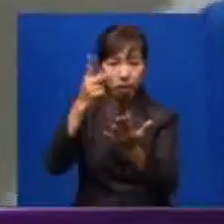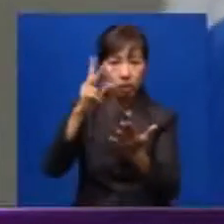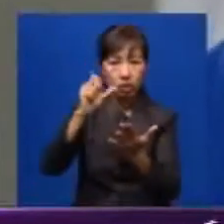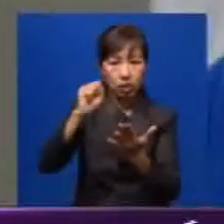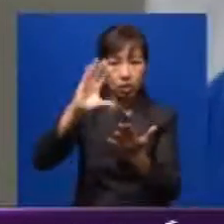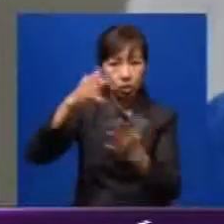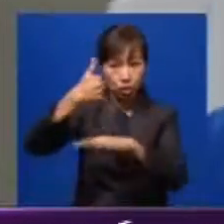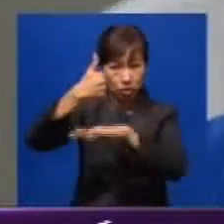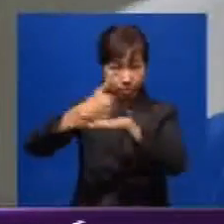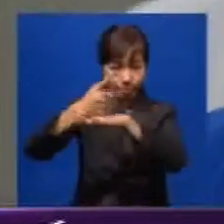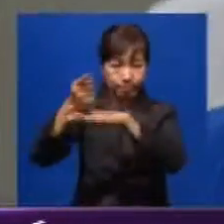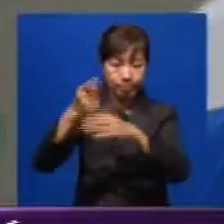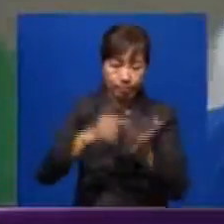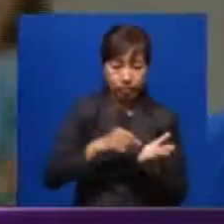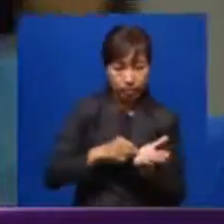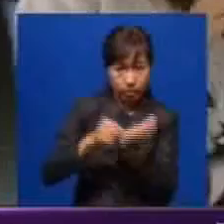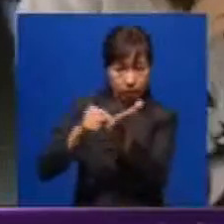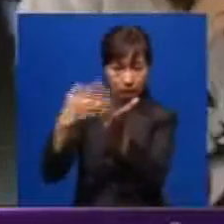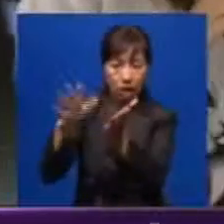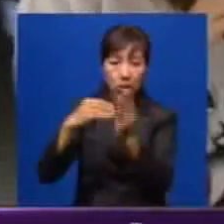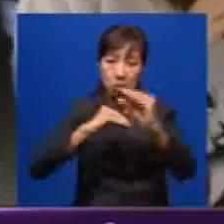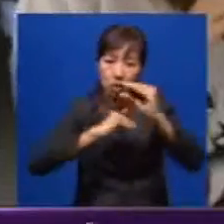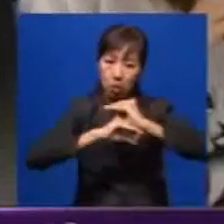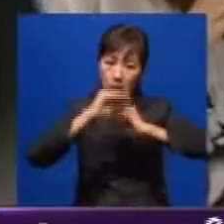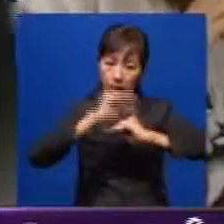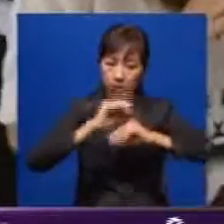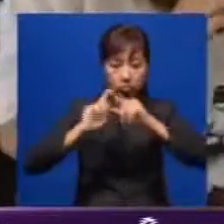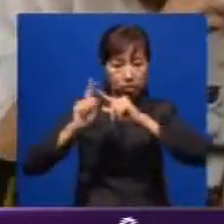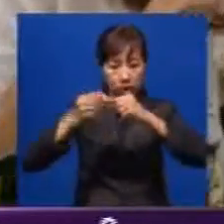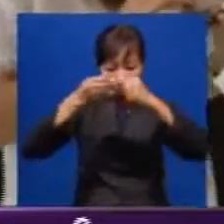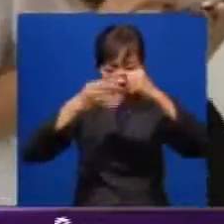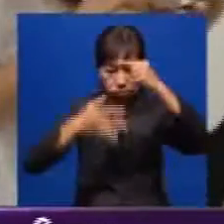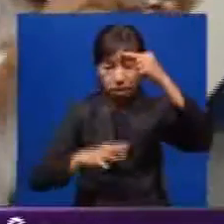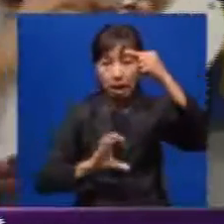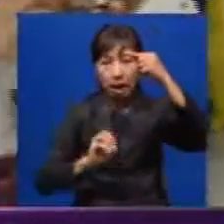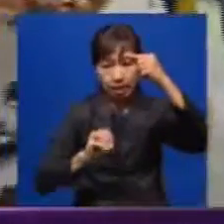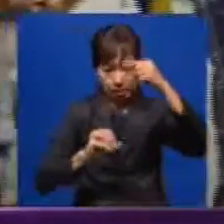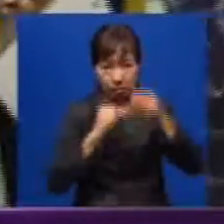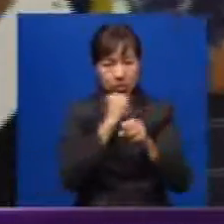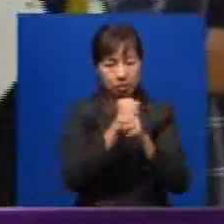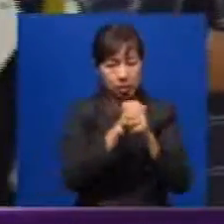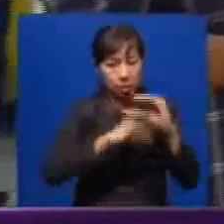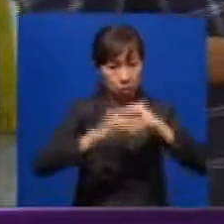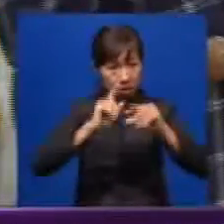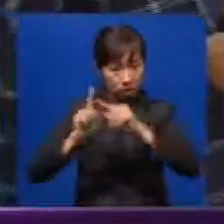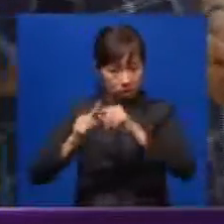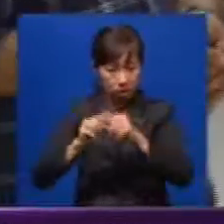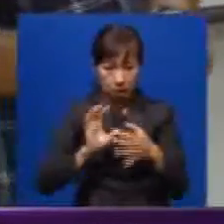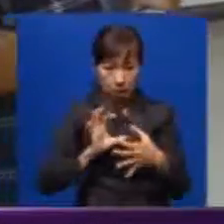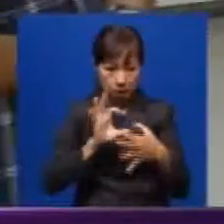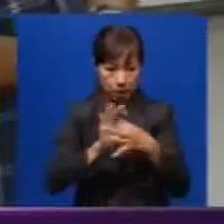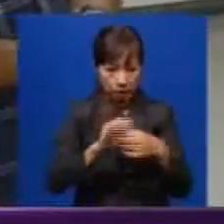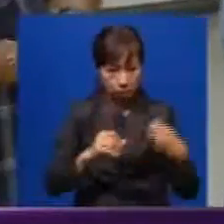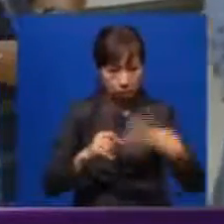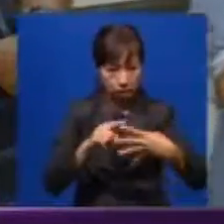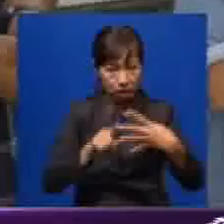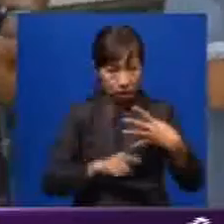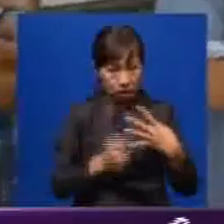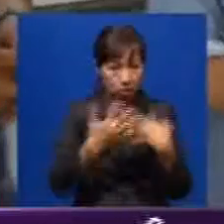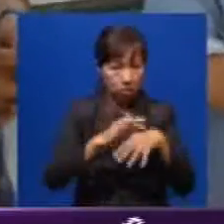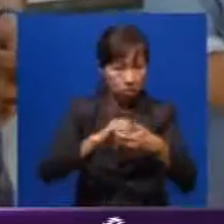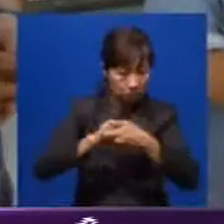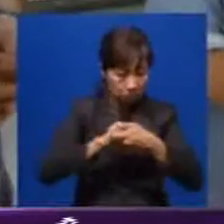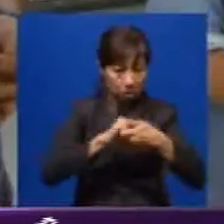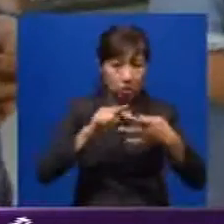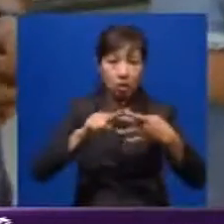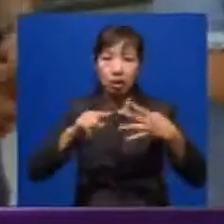ถึงการดำเนินโครงการต่างๆกว่า50โครงการครอบคลุมงาน4ด้านทั้งเรื่องของการสร้างความปลองดองการดูแลรักษาความ